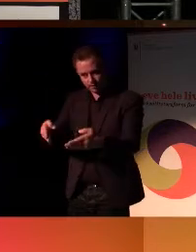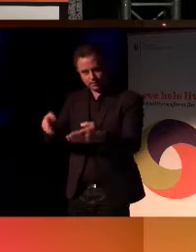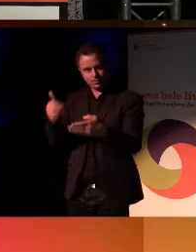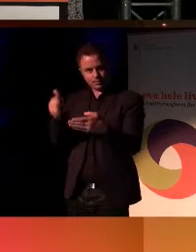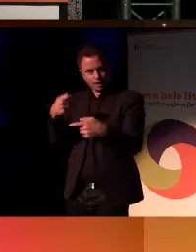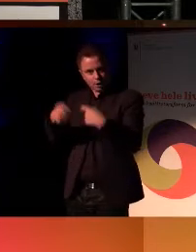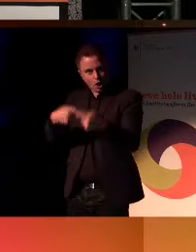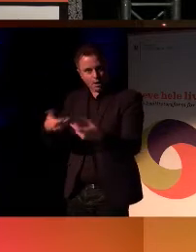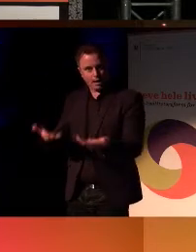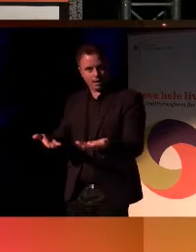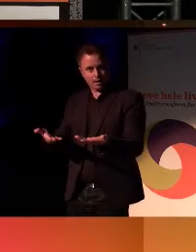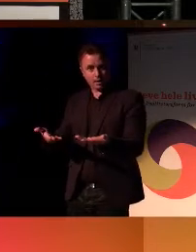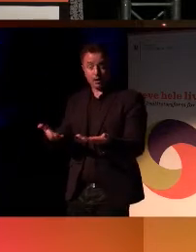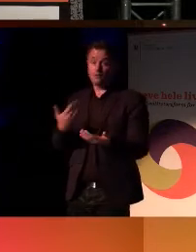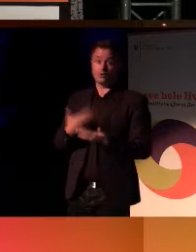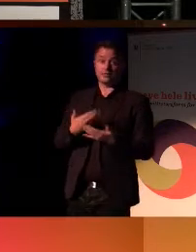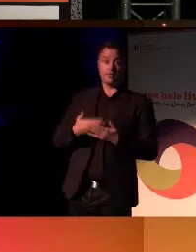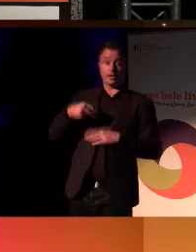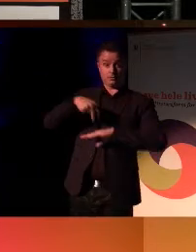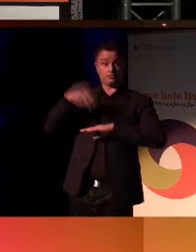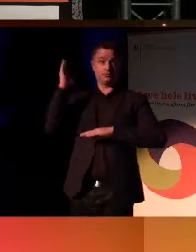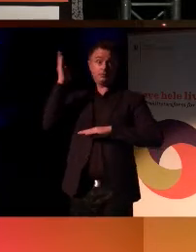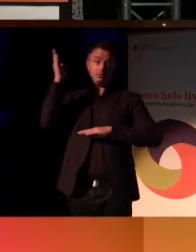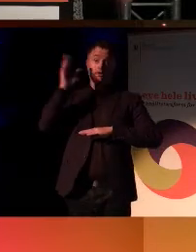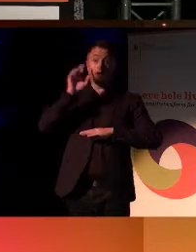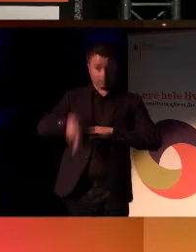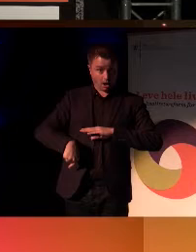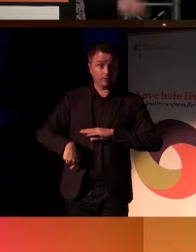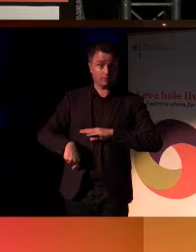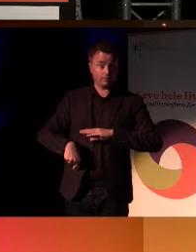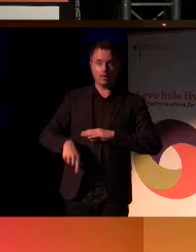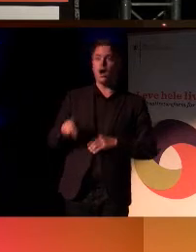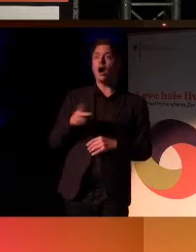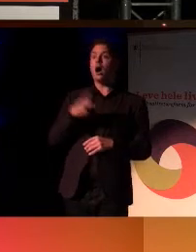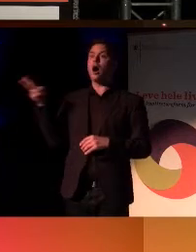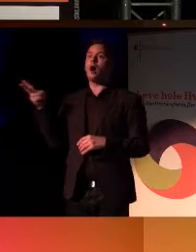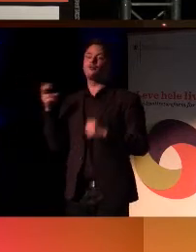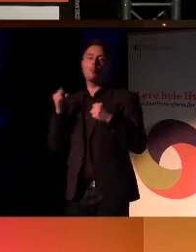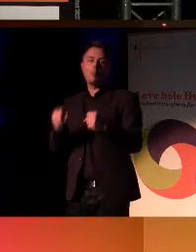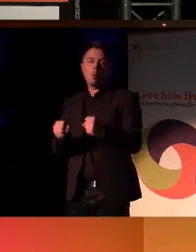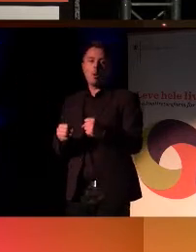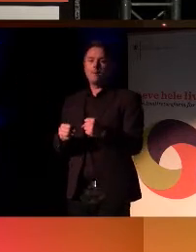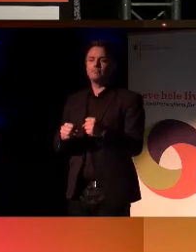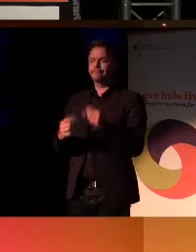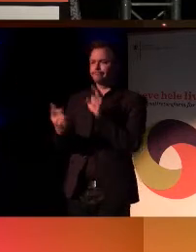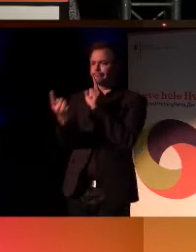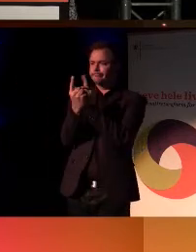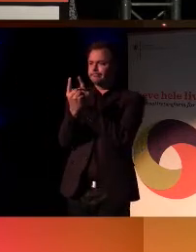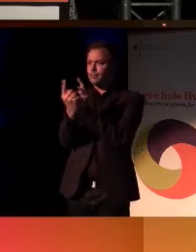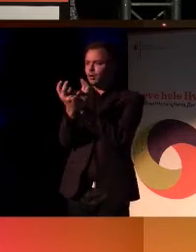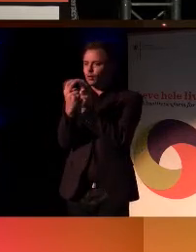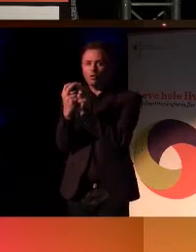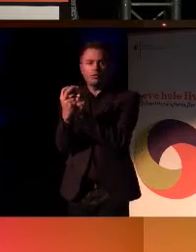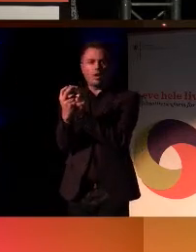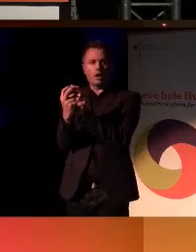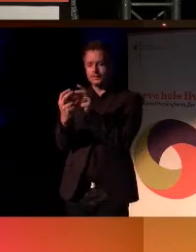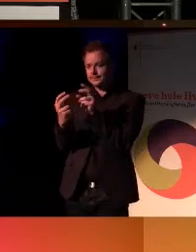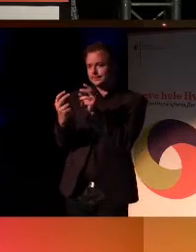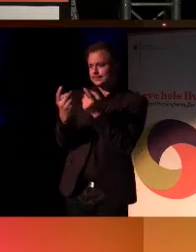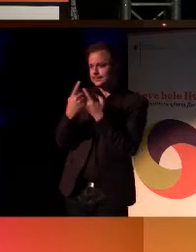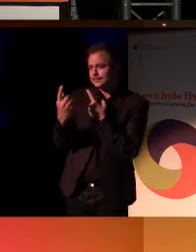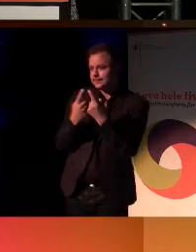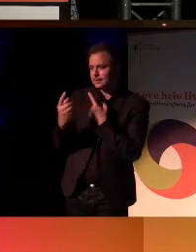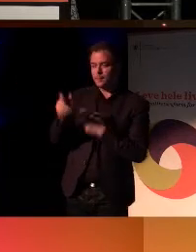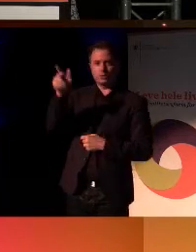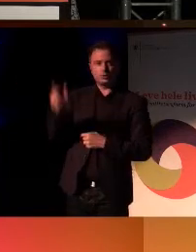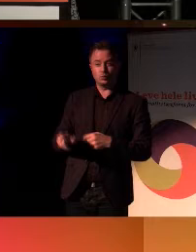Noe egner seg å stå fra en talerstol som dette her og predike om. Andre ting må du kanskje være hands-on og lære av den som faktisk